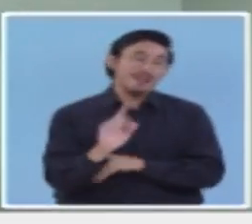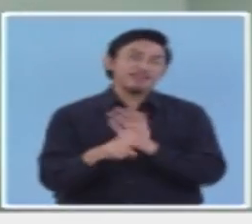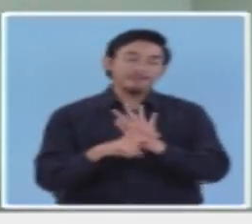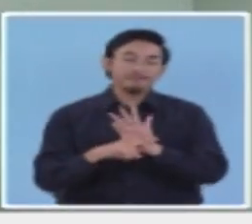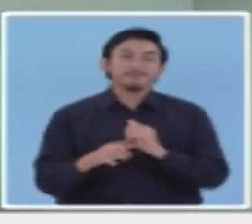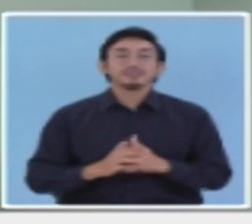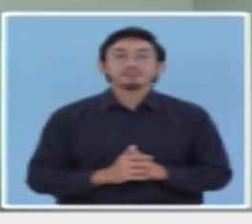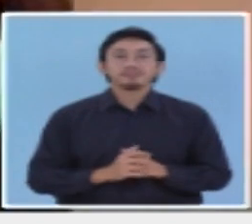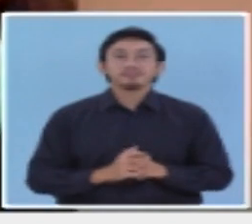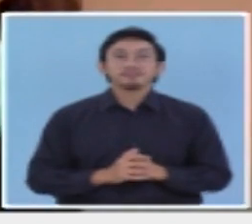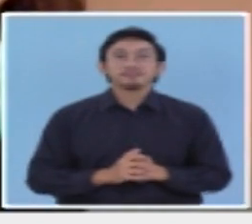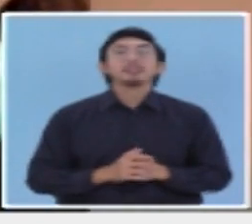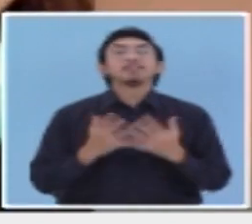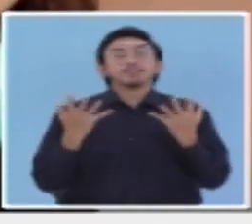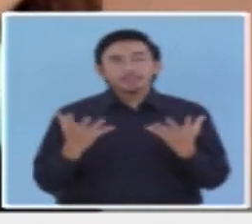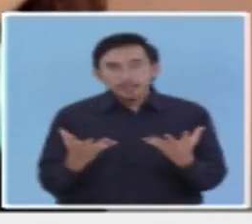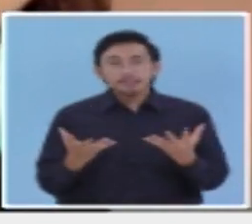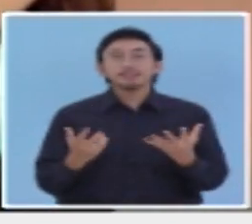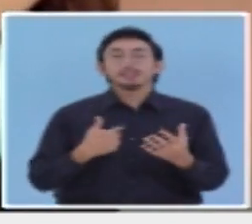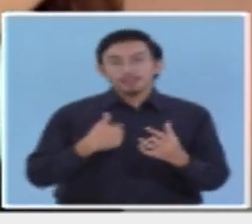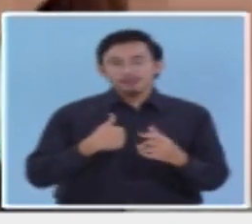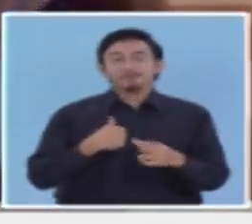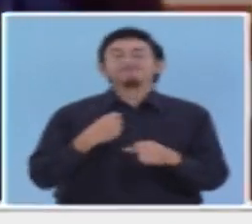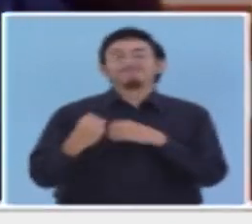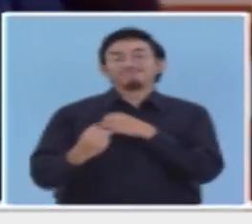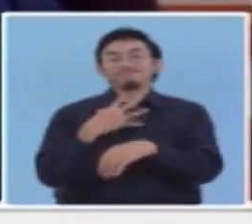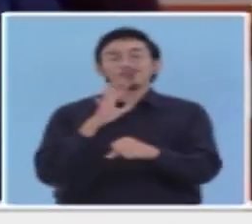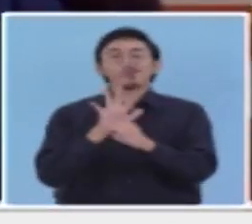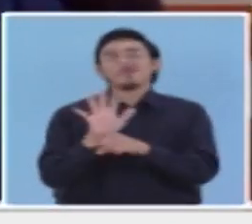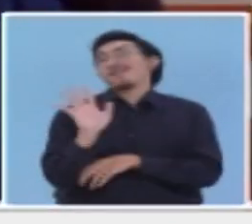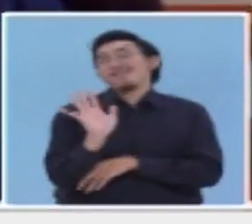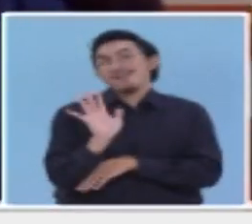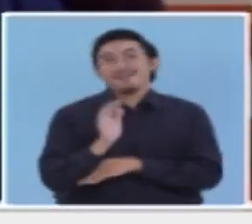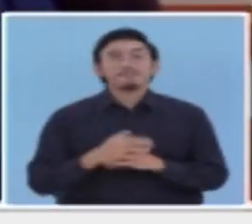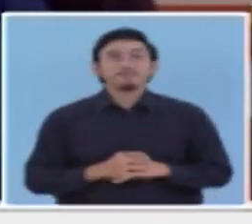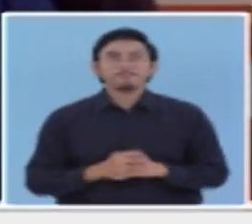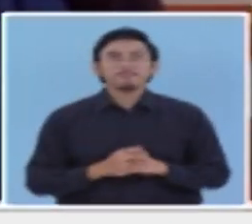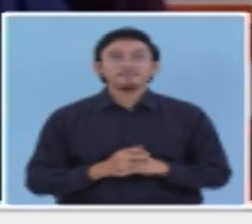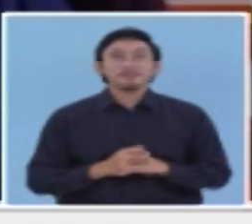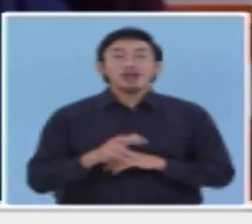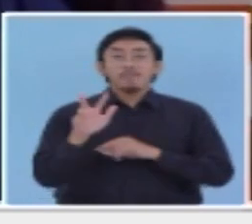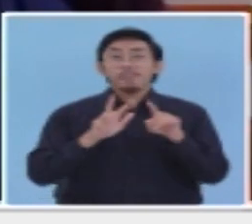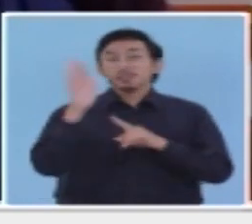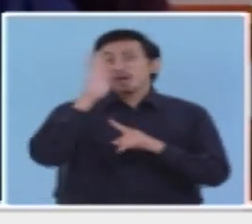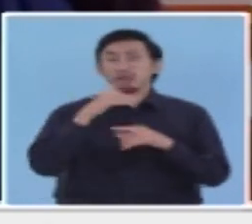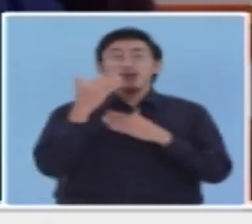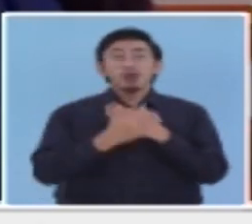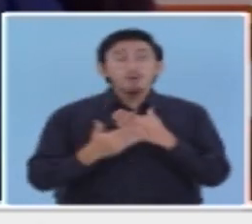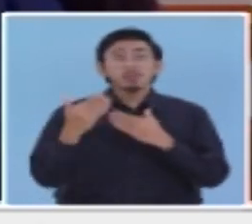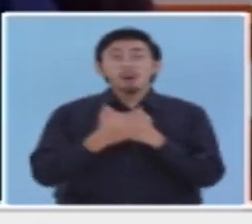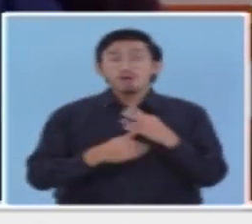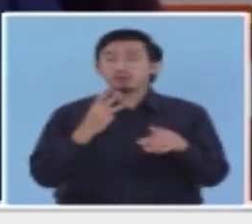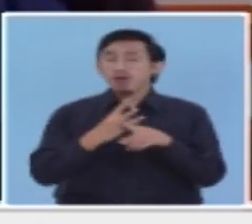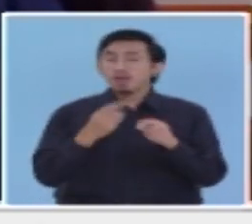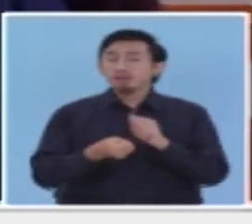saya tidak positif gitu, hanya ada salah paham. 3 kali swab dinyatakan negatif corona,